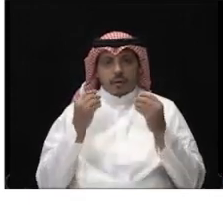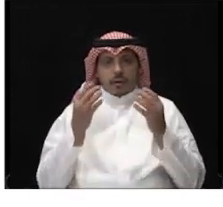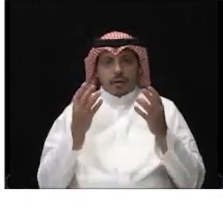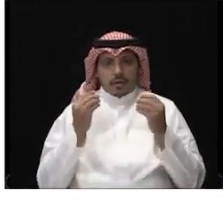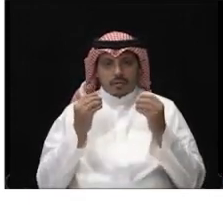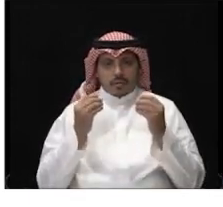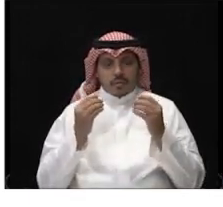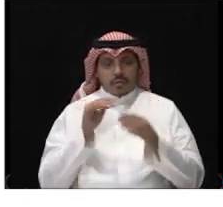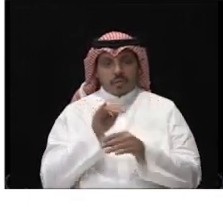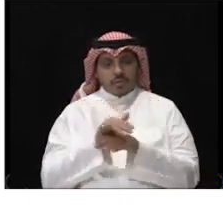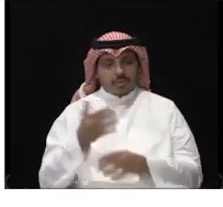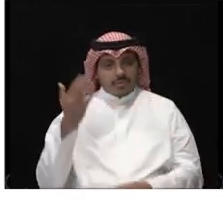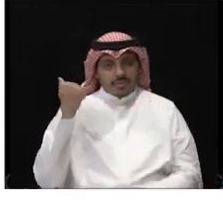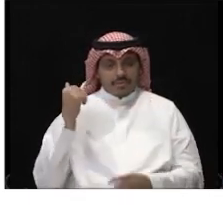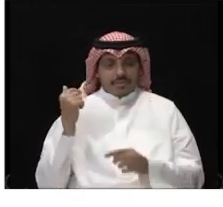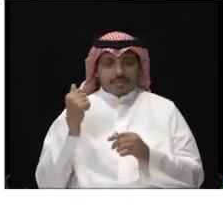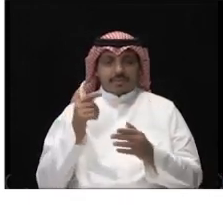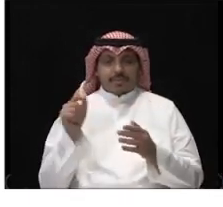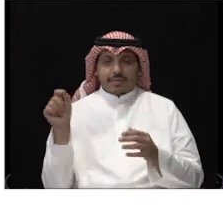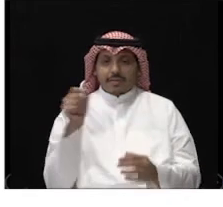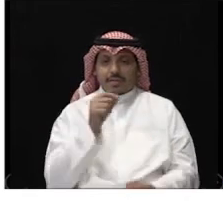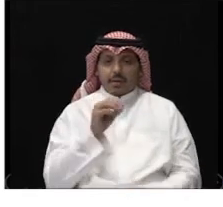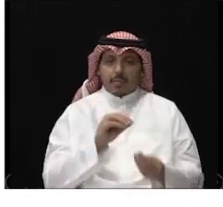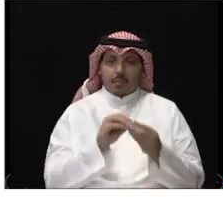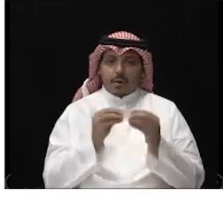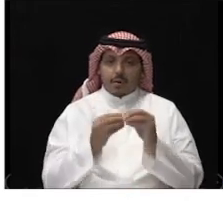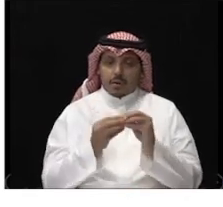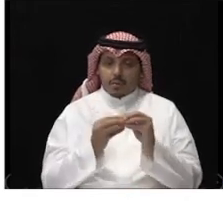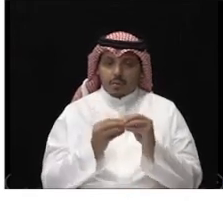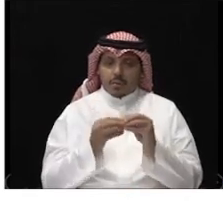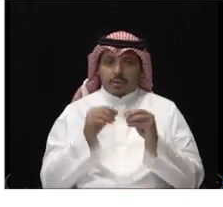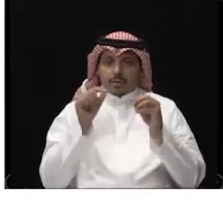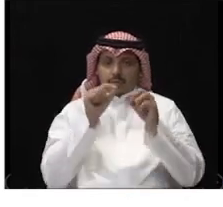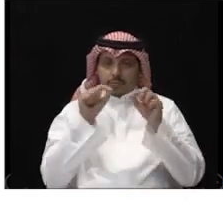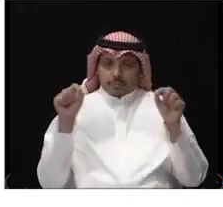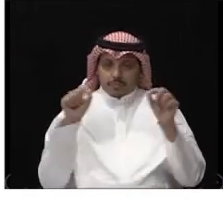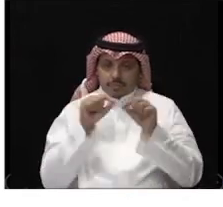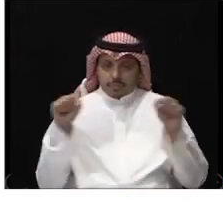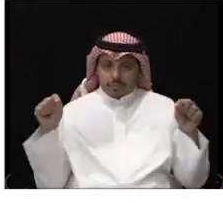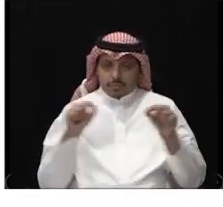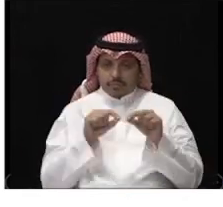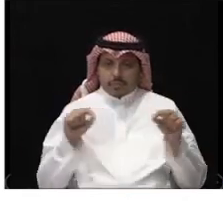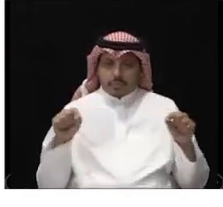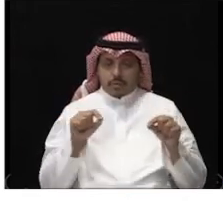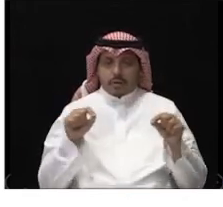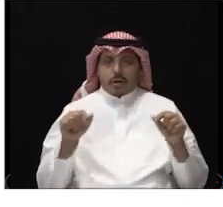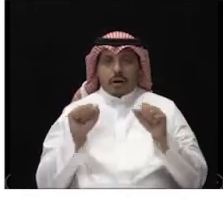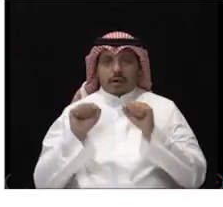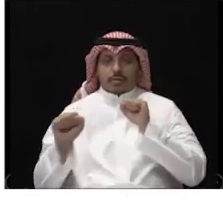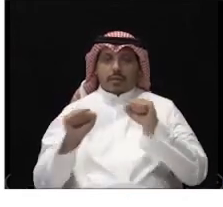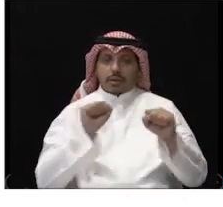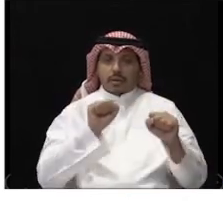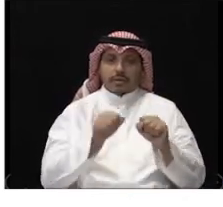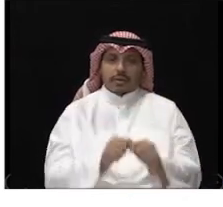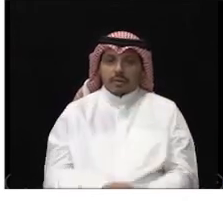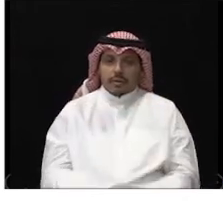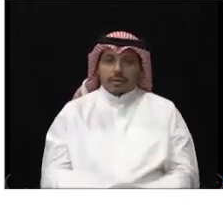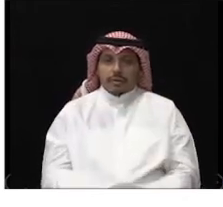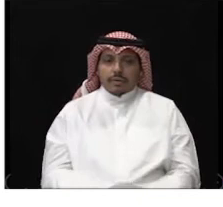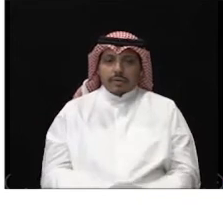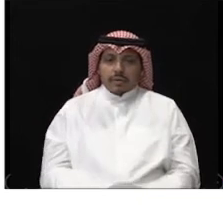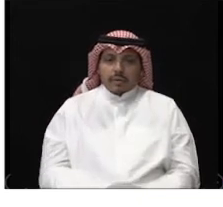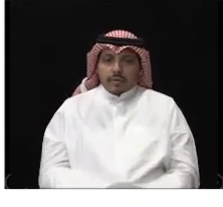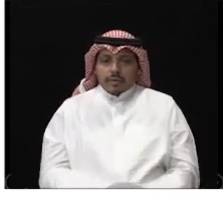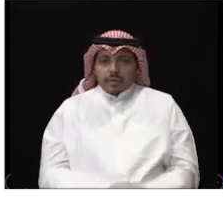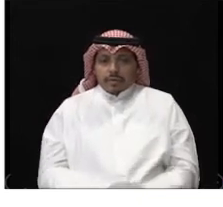هذه السطور الملونة لكل سطر عمل، ولكل حرف سطر